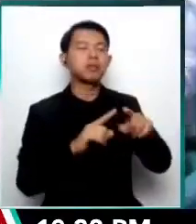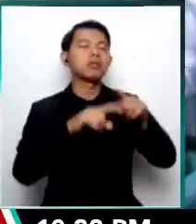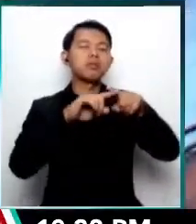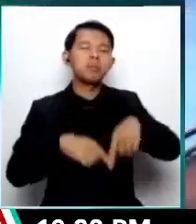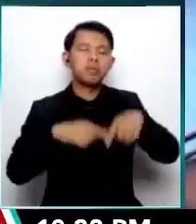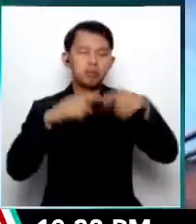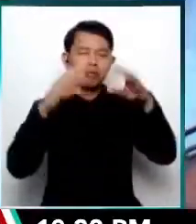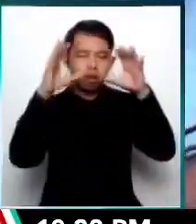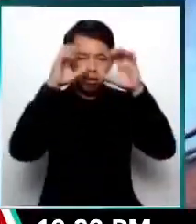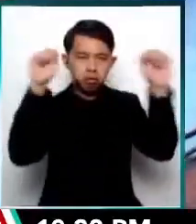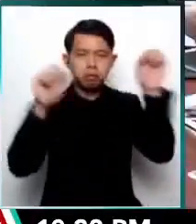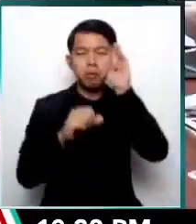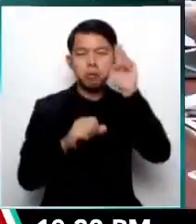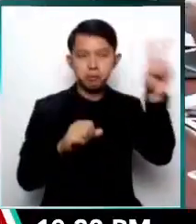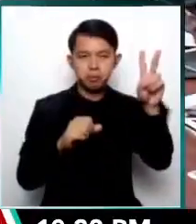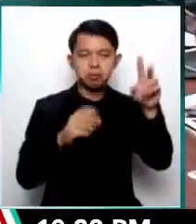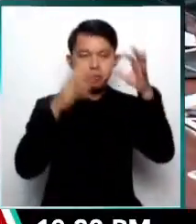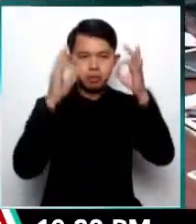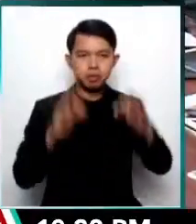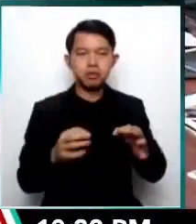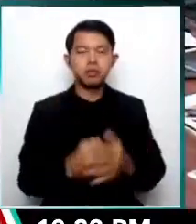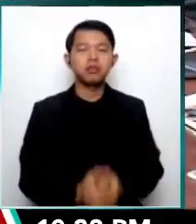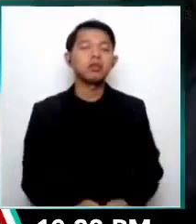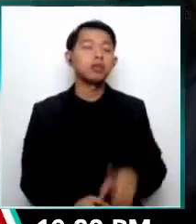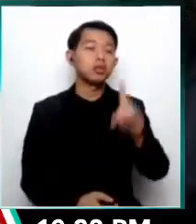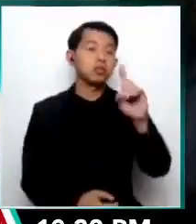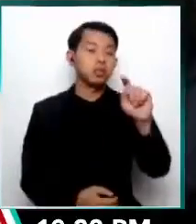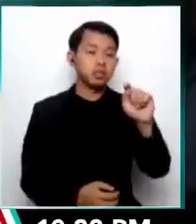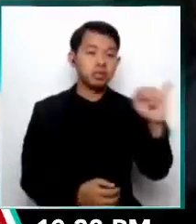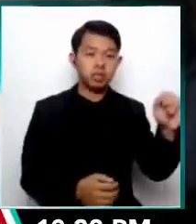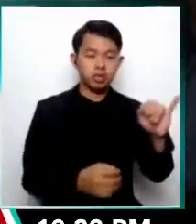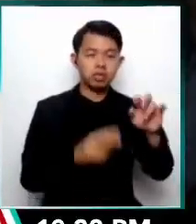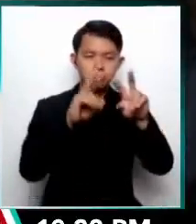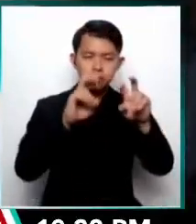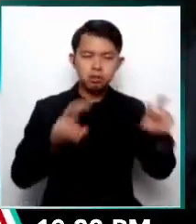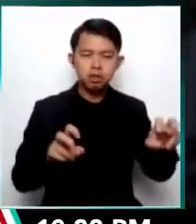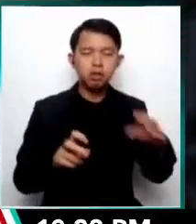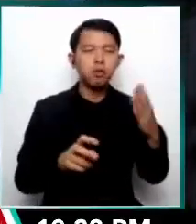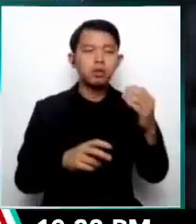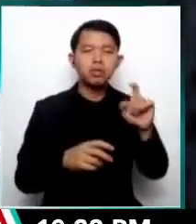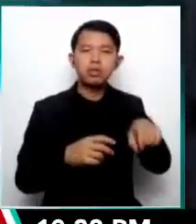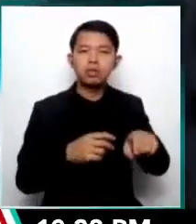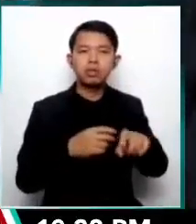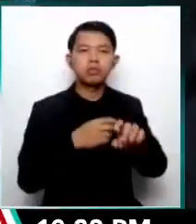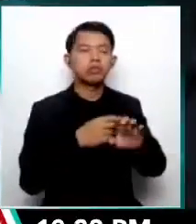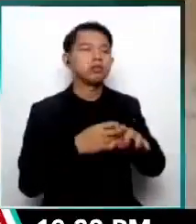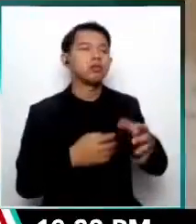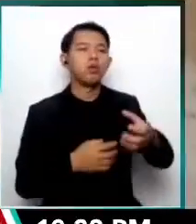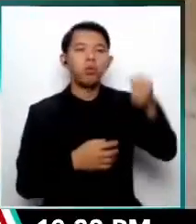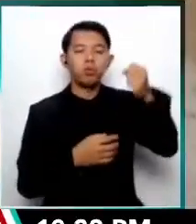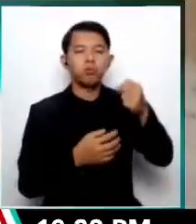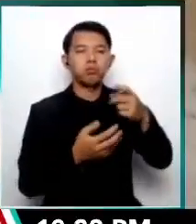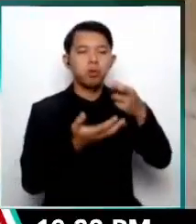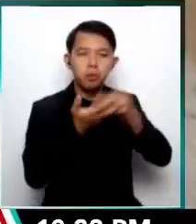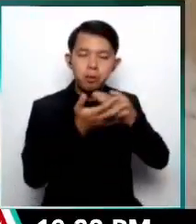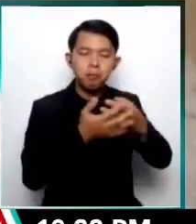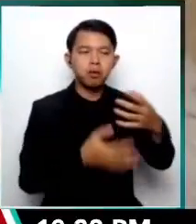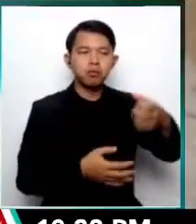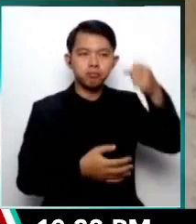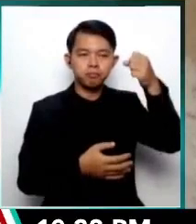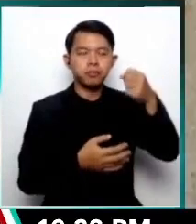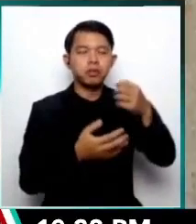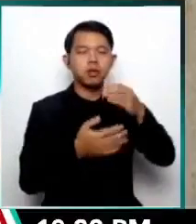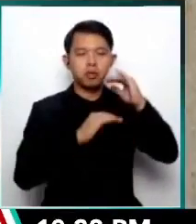Ipinaliwanag naman ng DTI sa Senado kung bakit pinag-aaralan itong bawiin ang price cap sa bigas. Panahon na raw kasi ng anihan at sasapat na ang stock